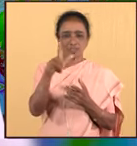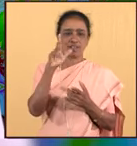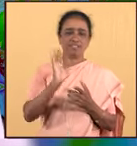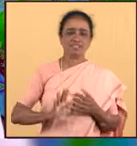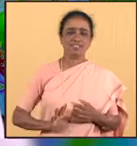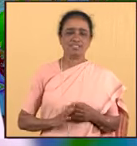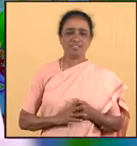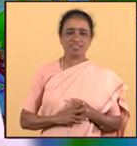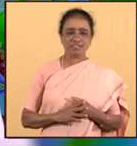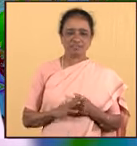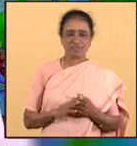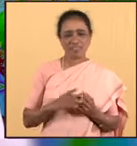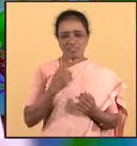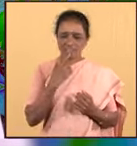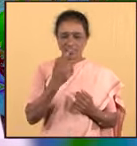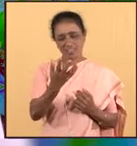இல்லை, தப்பு.